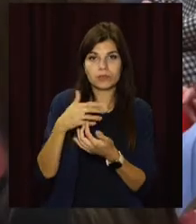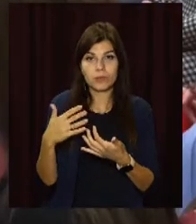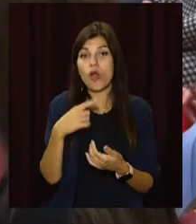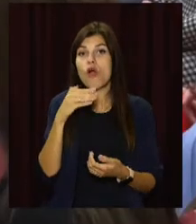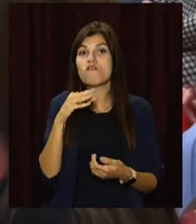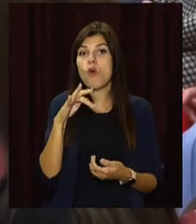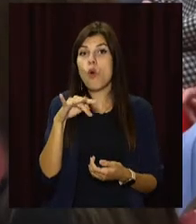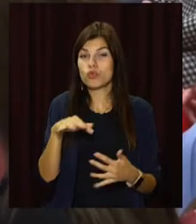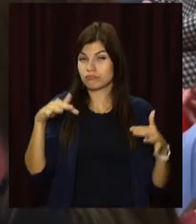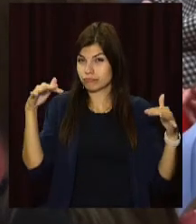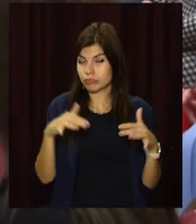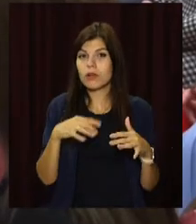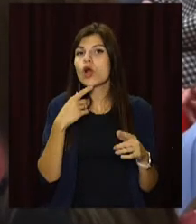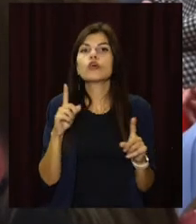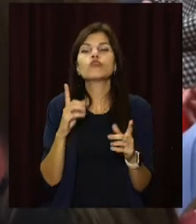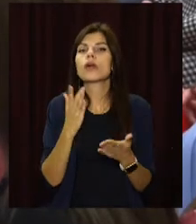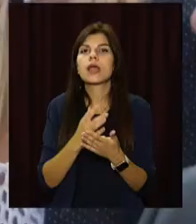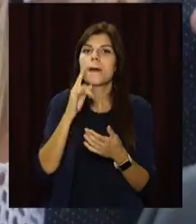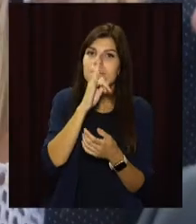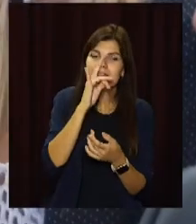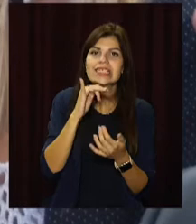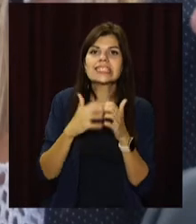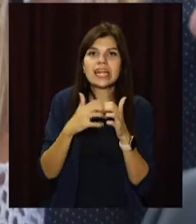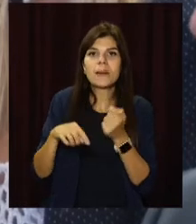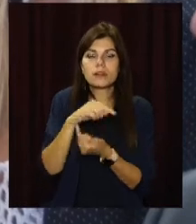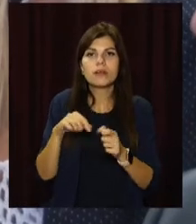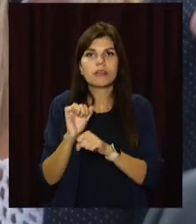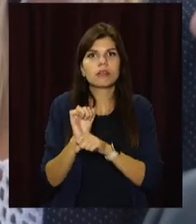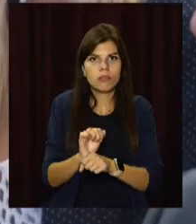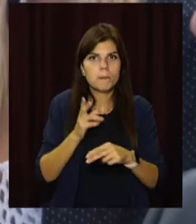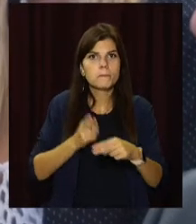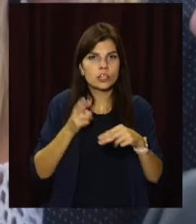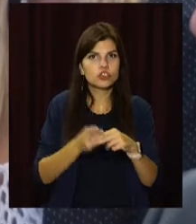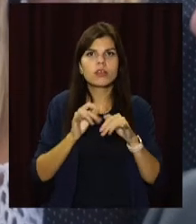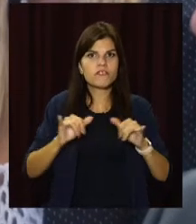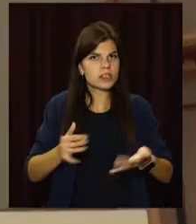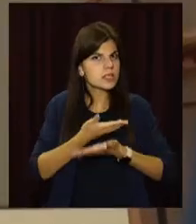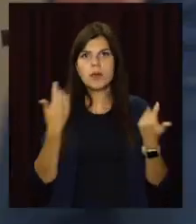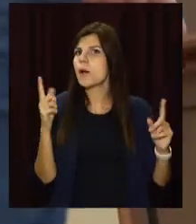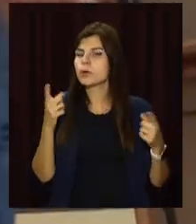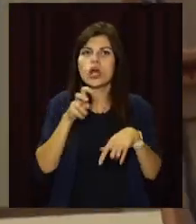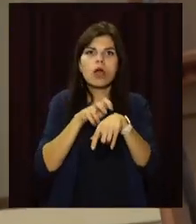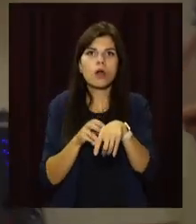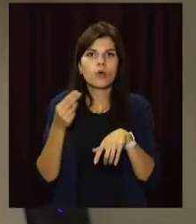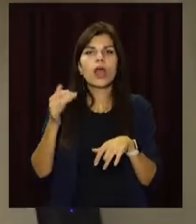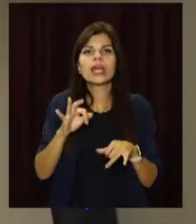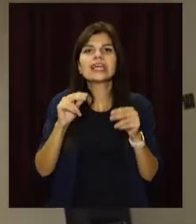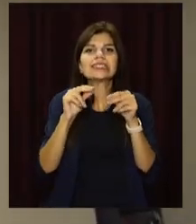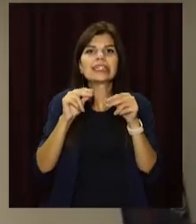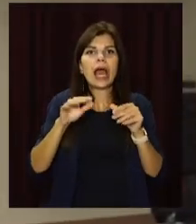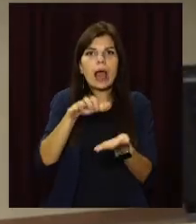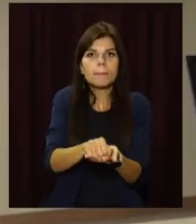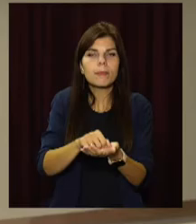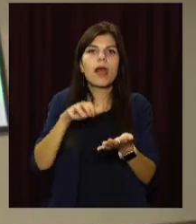форумі говорили про те, що гальмує розвиток малого та середнього бізнесу, про шляхи залучення інвестицій, податки та земельні питання. А до